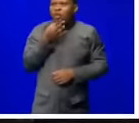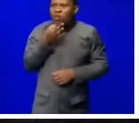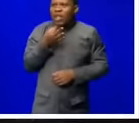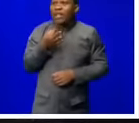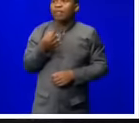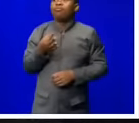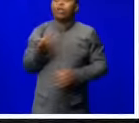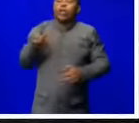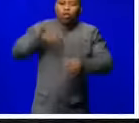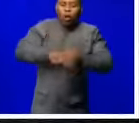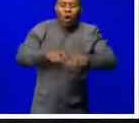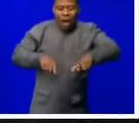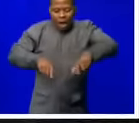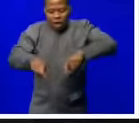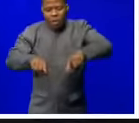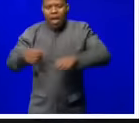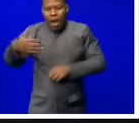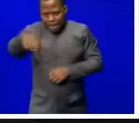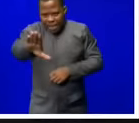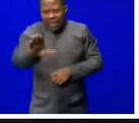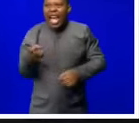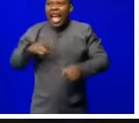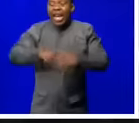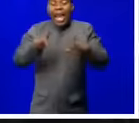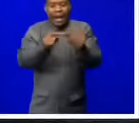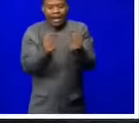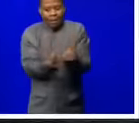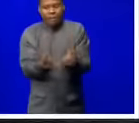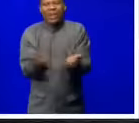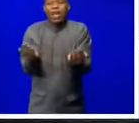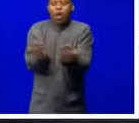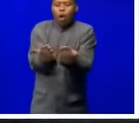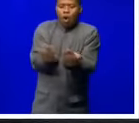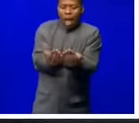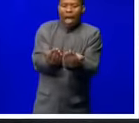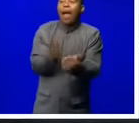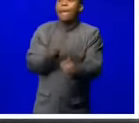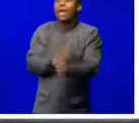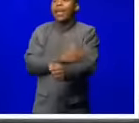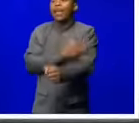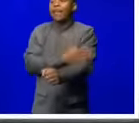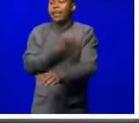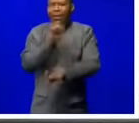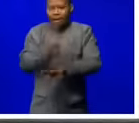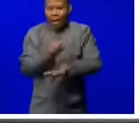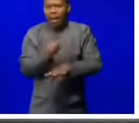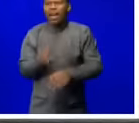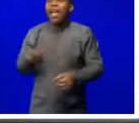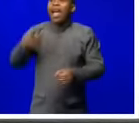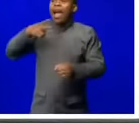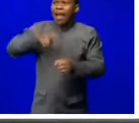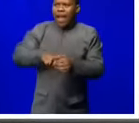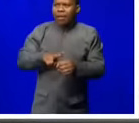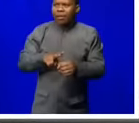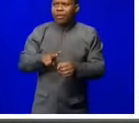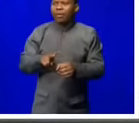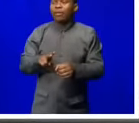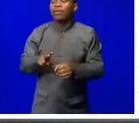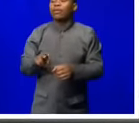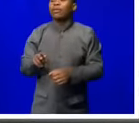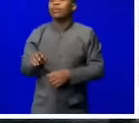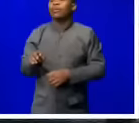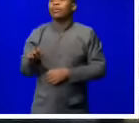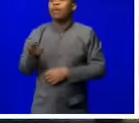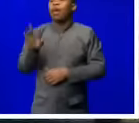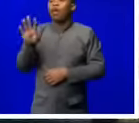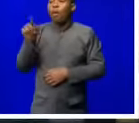ama opportunities abamfana team opportunities schools kanye nama individuals mele masiya ku zone 4.5